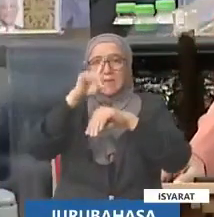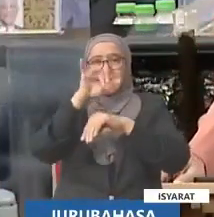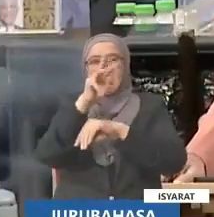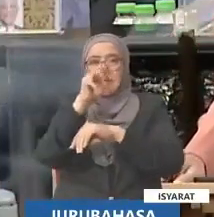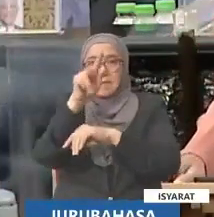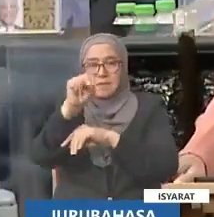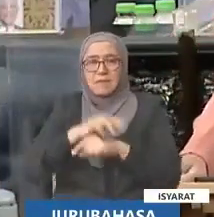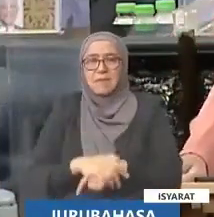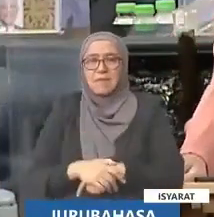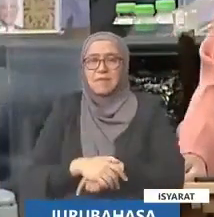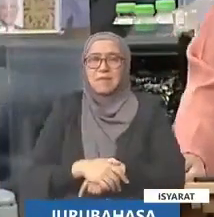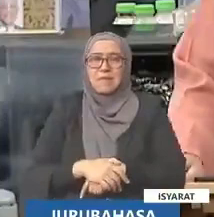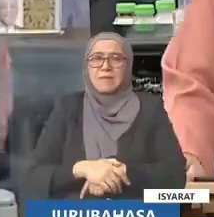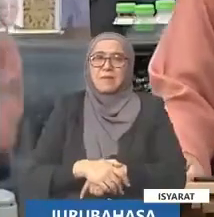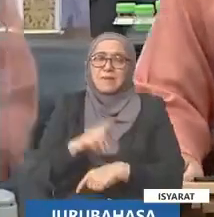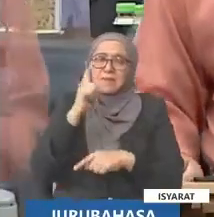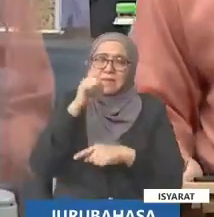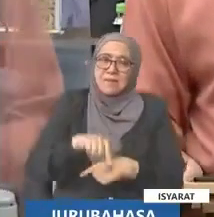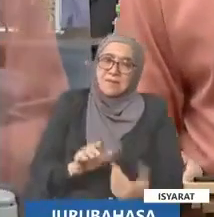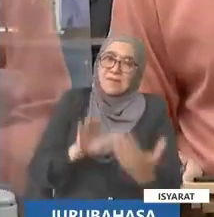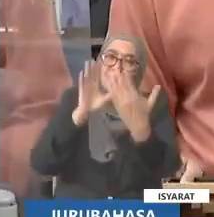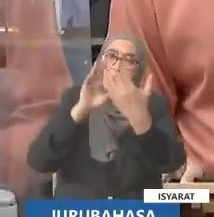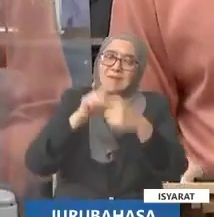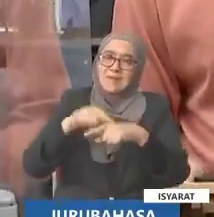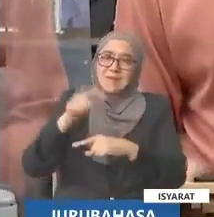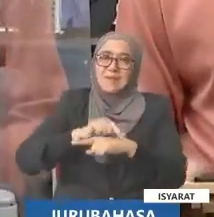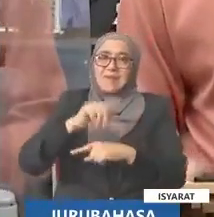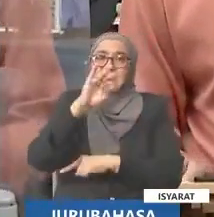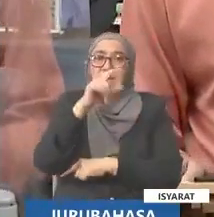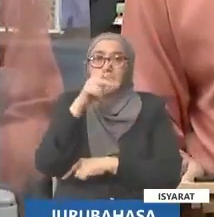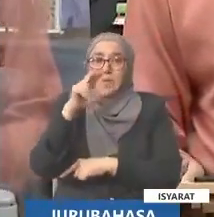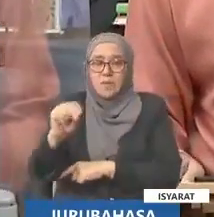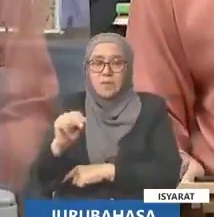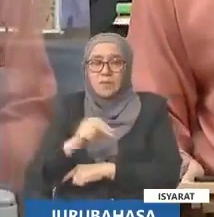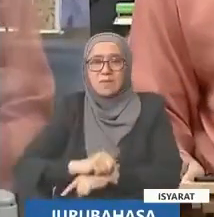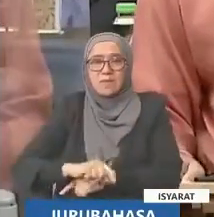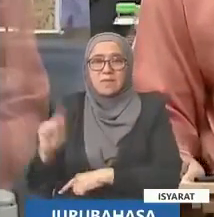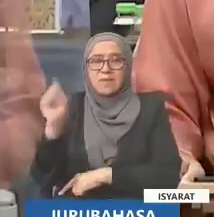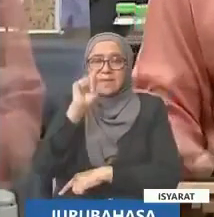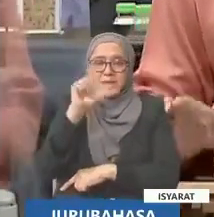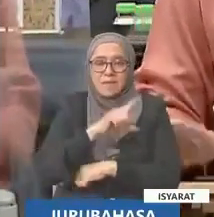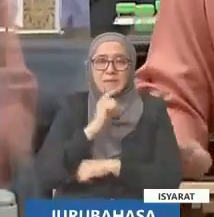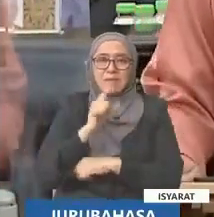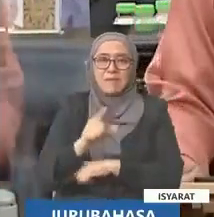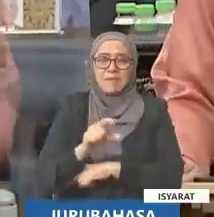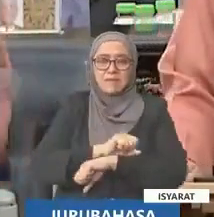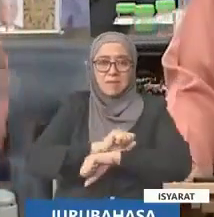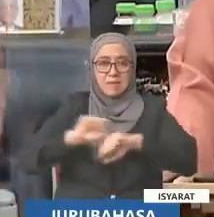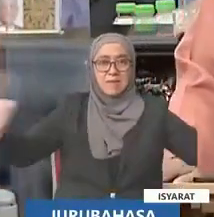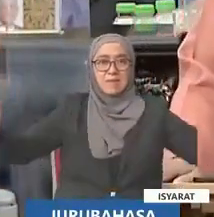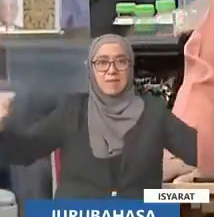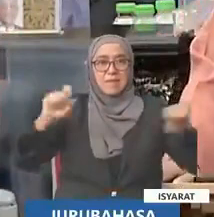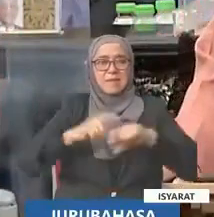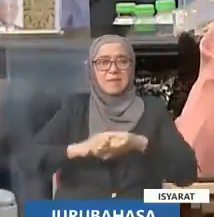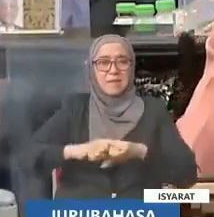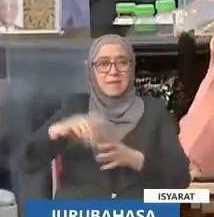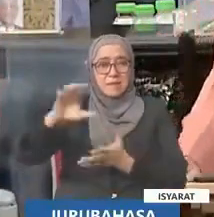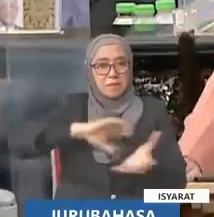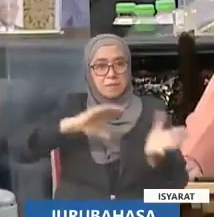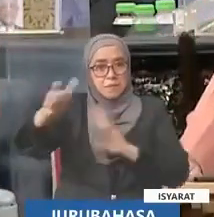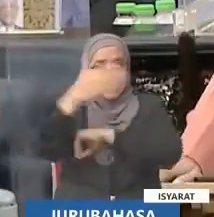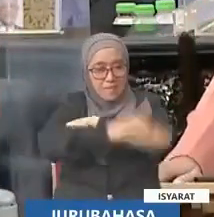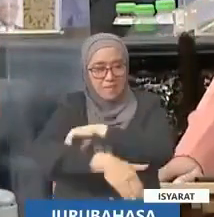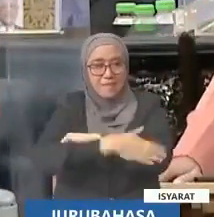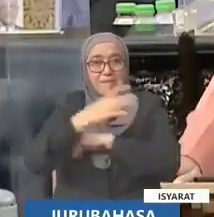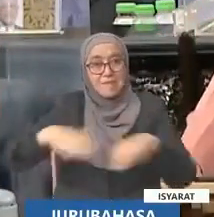musim banjir monsun timur laut, kesiapsiagaan agensi pengurusan bencana negara adalah amat penting. Bagi tahun